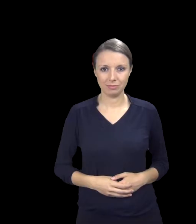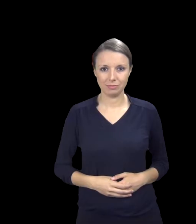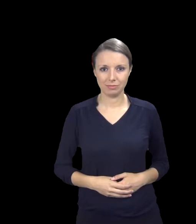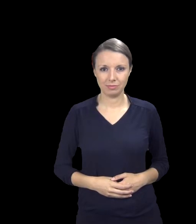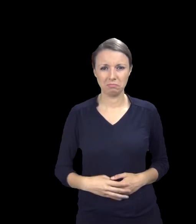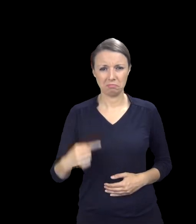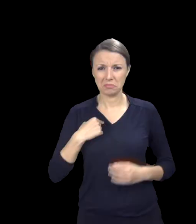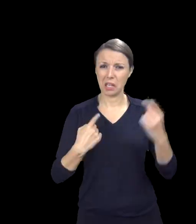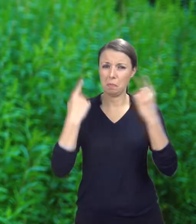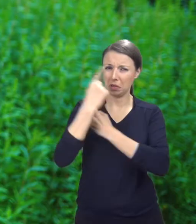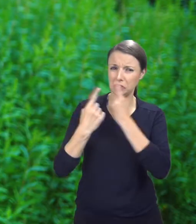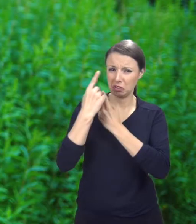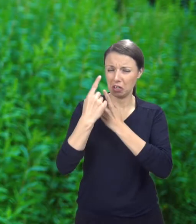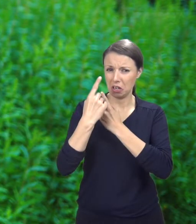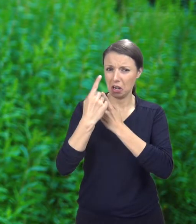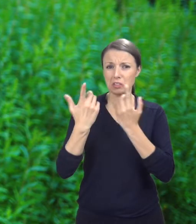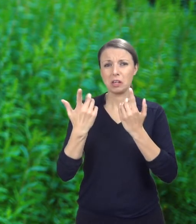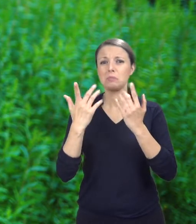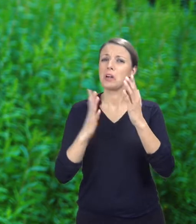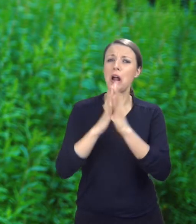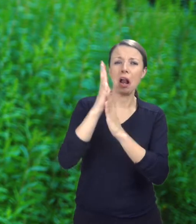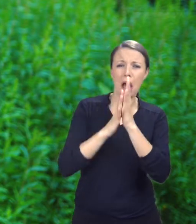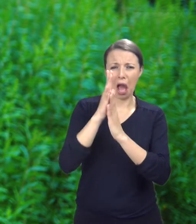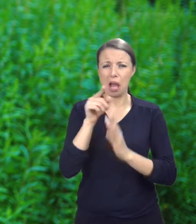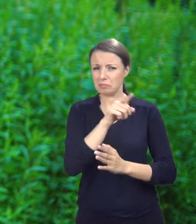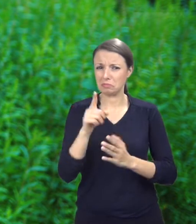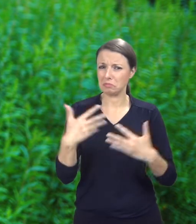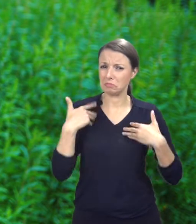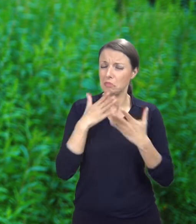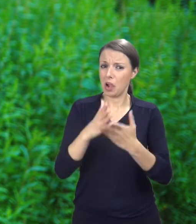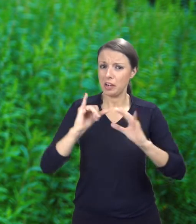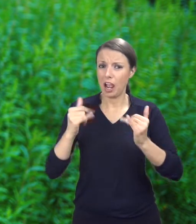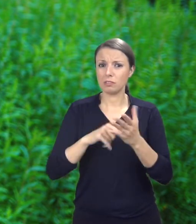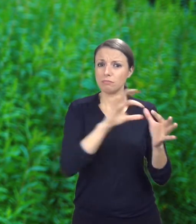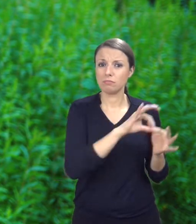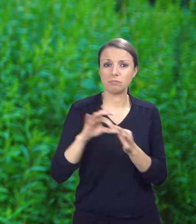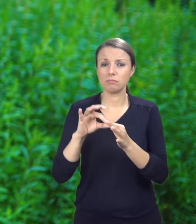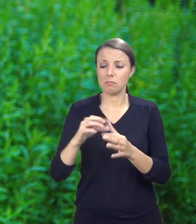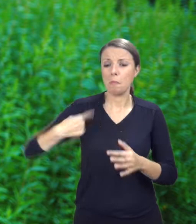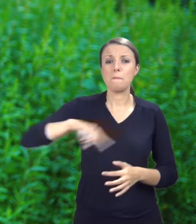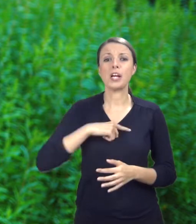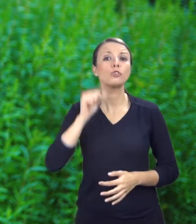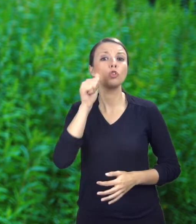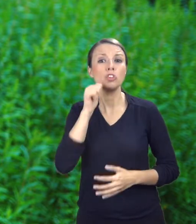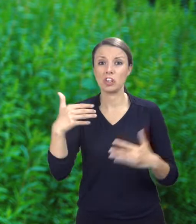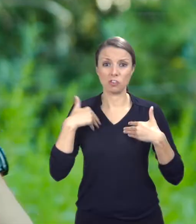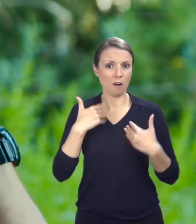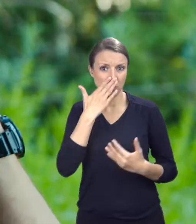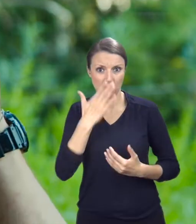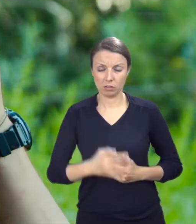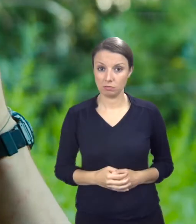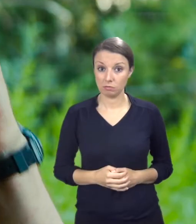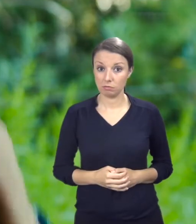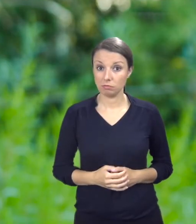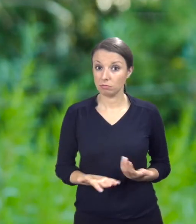W mojej opinii sztuka przetrwania jest ściśle, stricte związana z życiem i sposobem, w jaki my sobie funkcjonujemy, w jaki sposób żyjemy na co dzień.